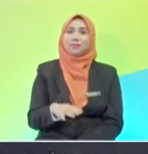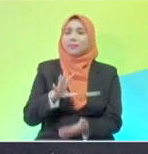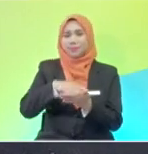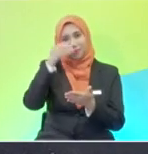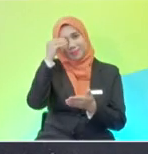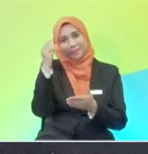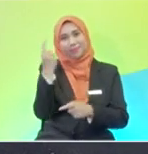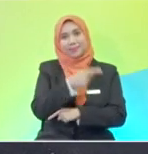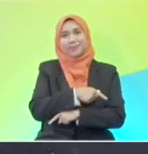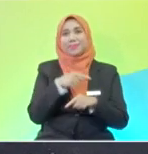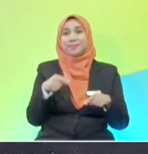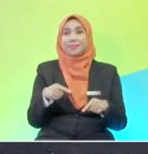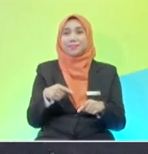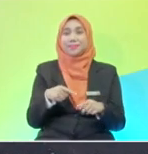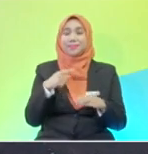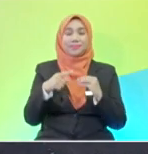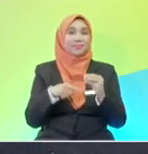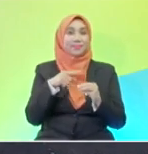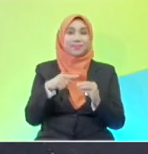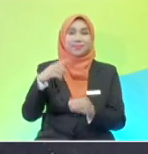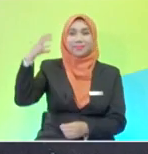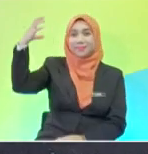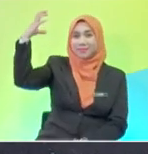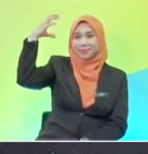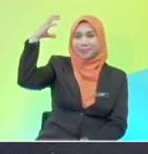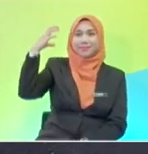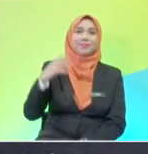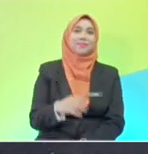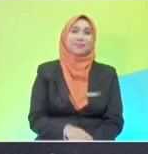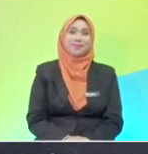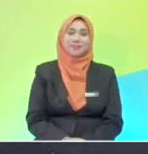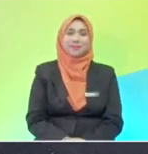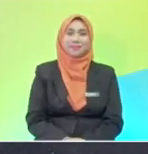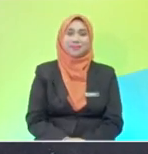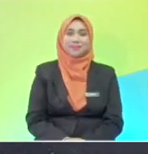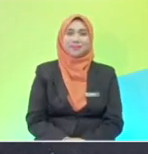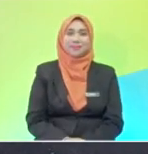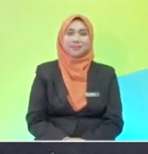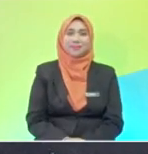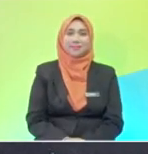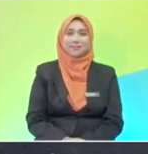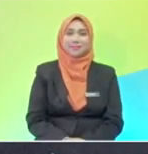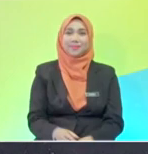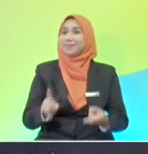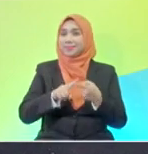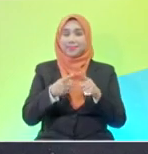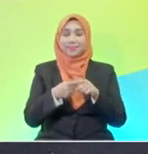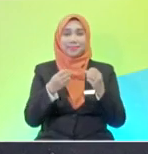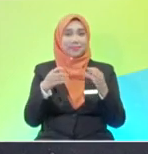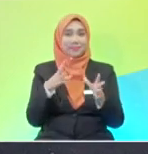murid-murid nak belajar tentang matahari Baiklah kawan-kawan saya di rumah semua